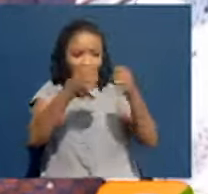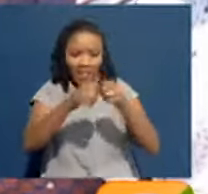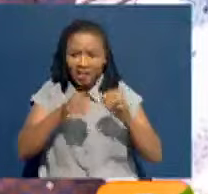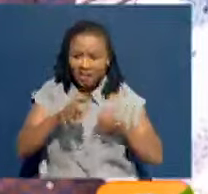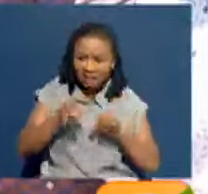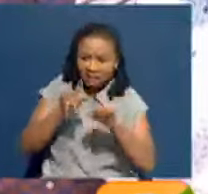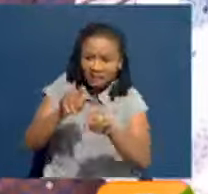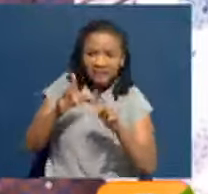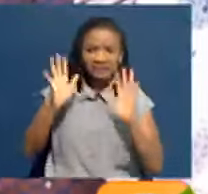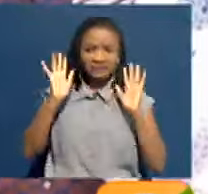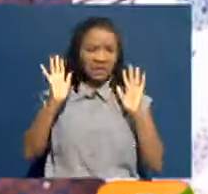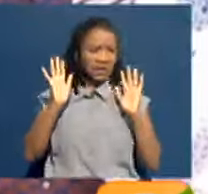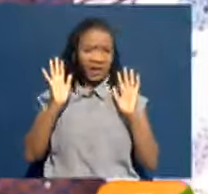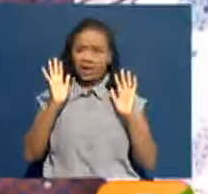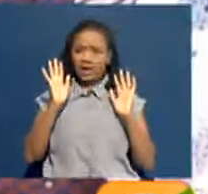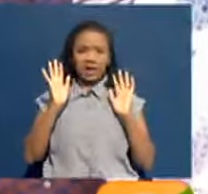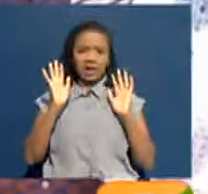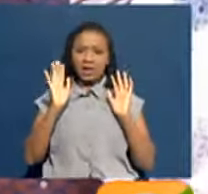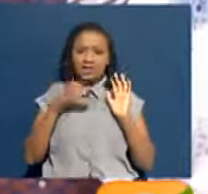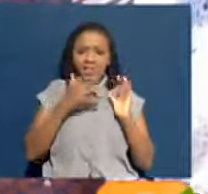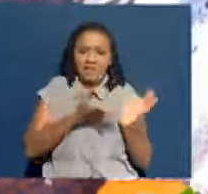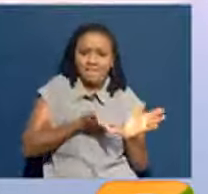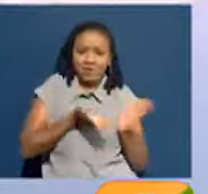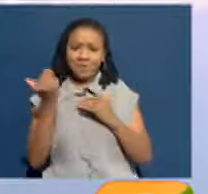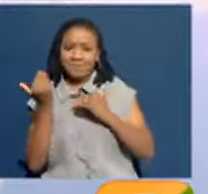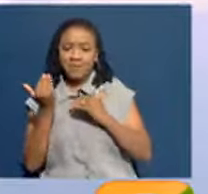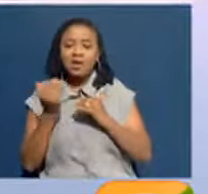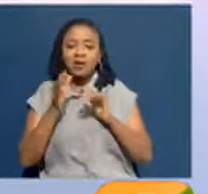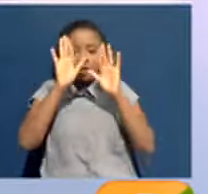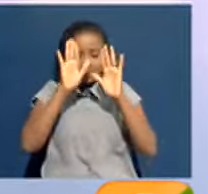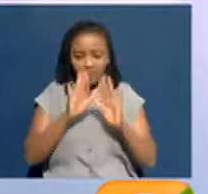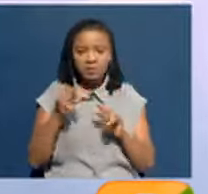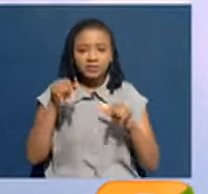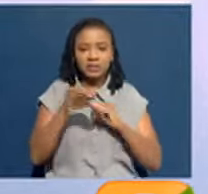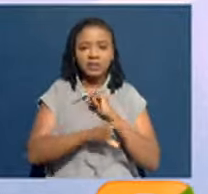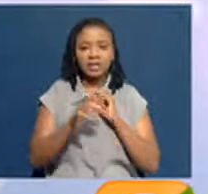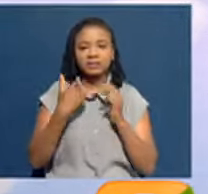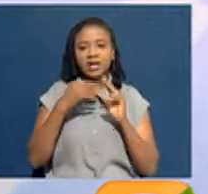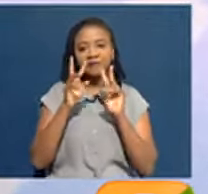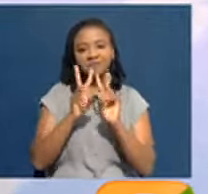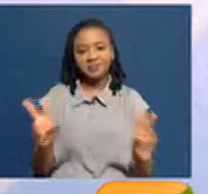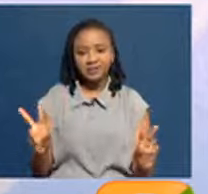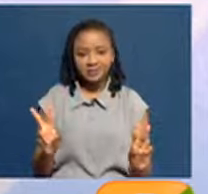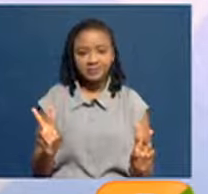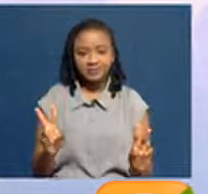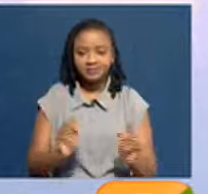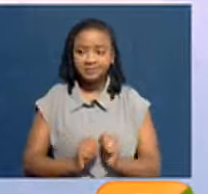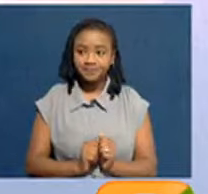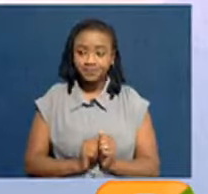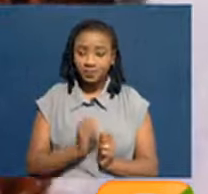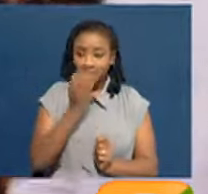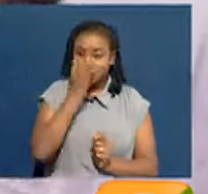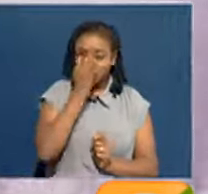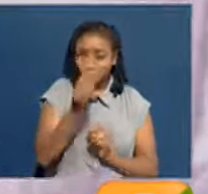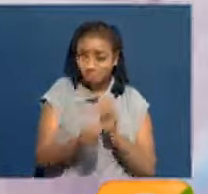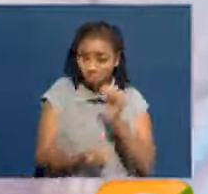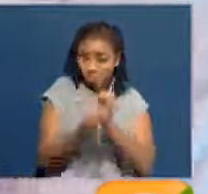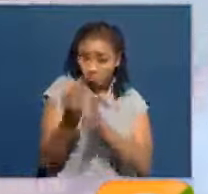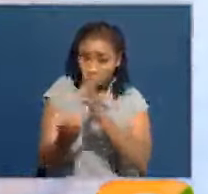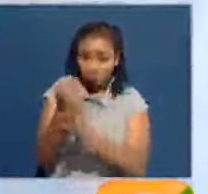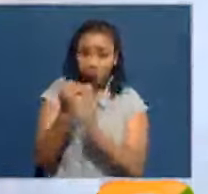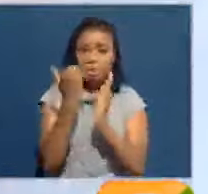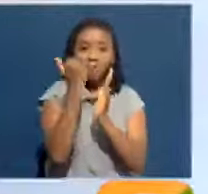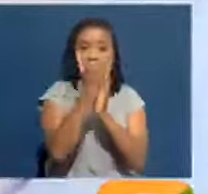imeharibika. We must build a country where we have a peaceful nation. Kando na hayo, Rais Ruto amezindua miradi kadhaa katika kaunti ya